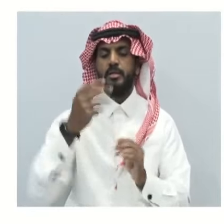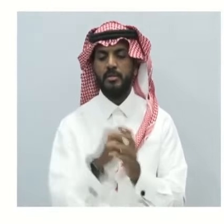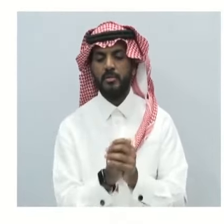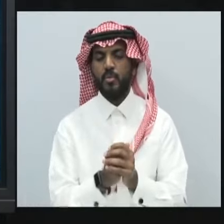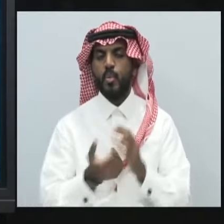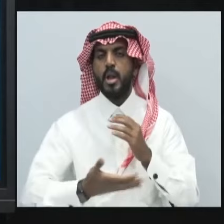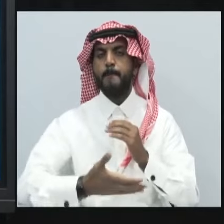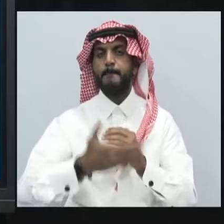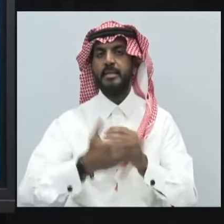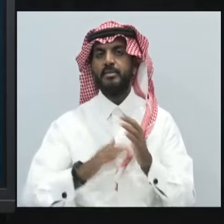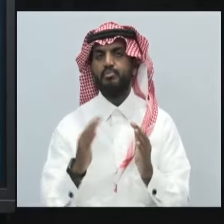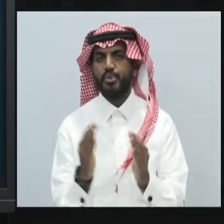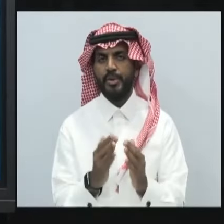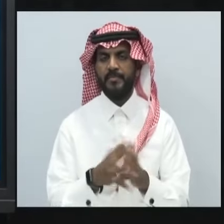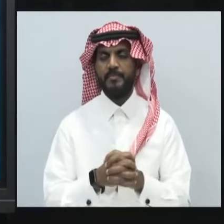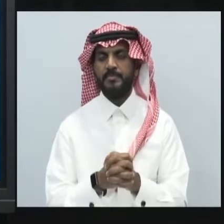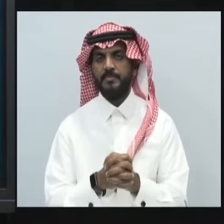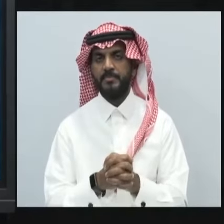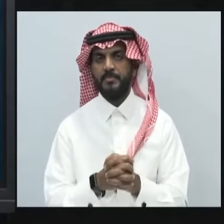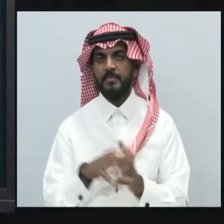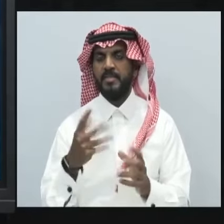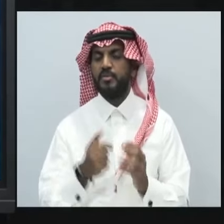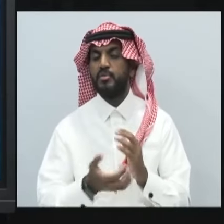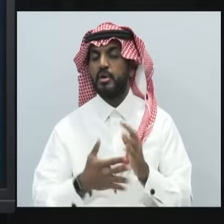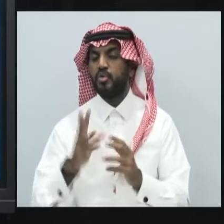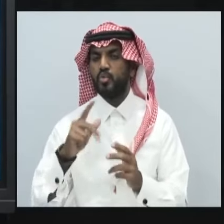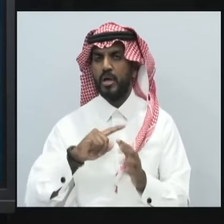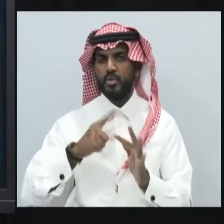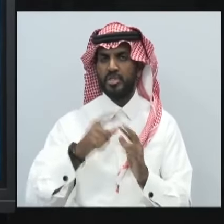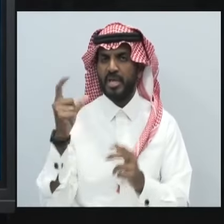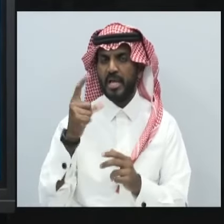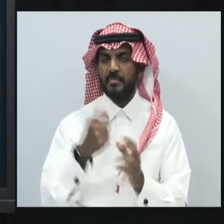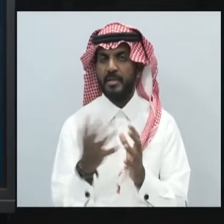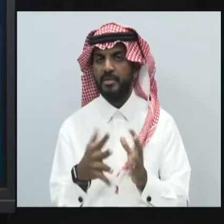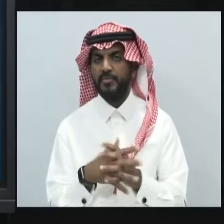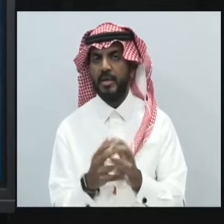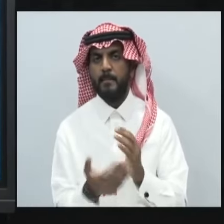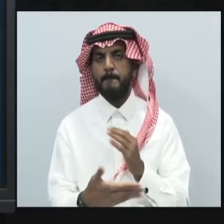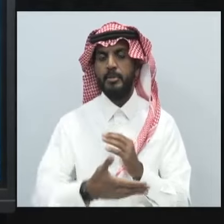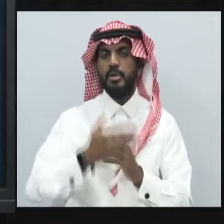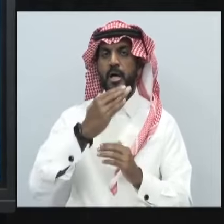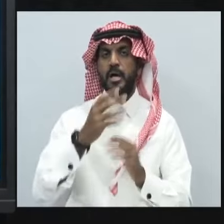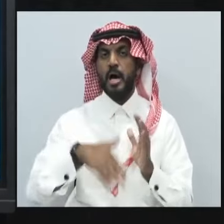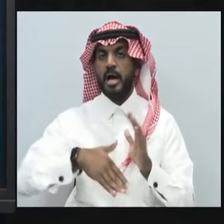المنخفض ما هي الاطوار التي يحدث فيها المد العالي والمد المنخفض طالب وطالبتي